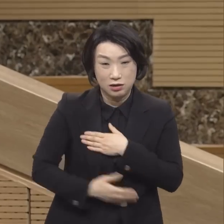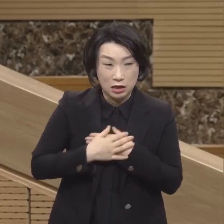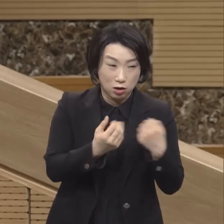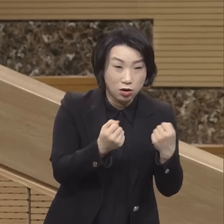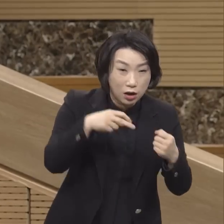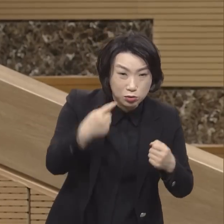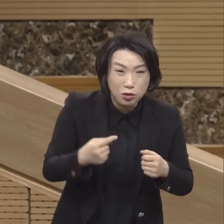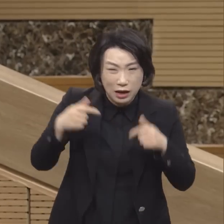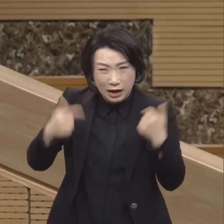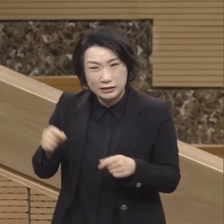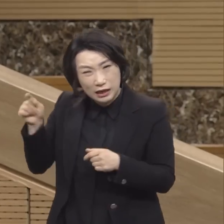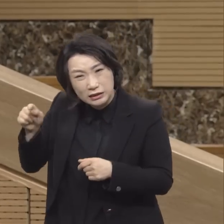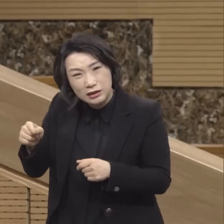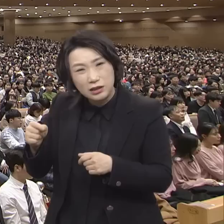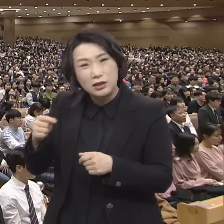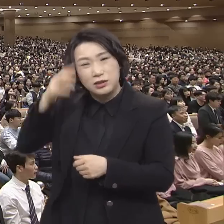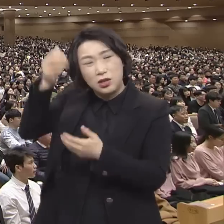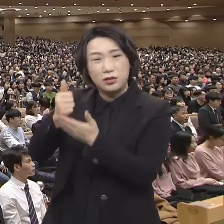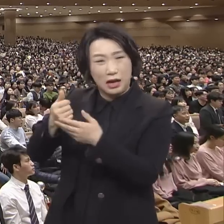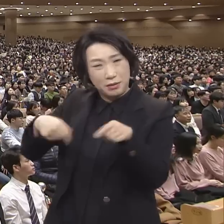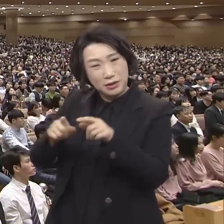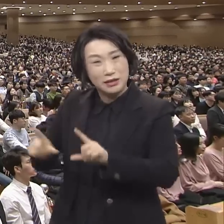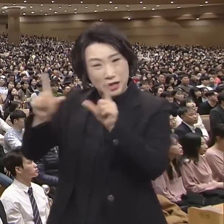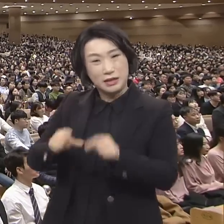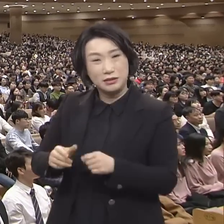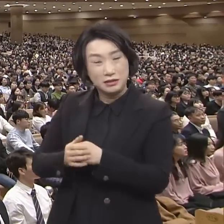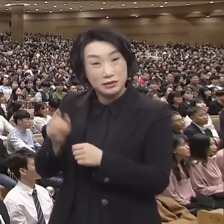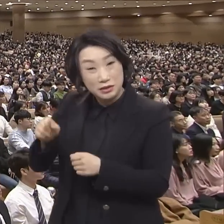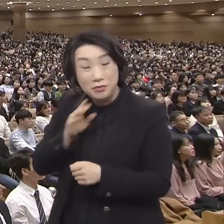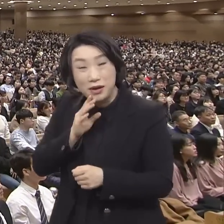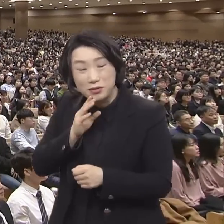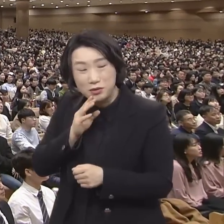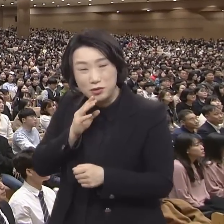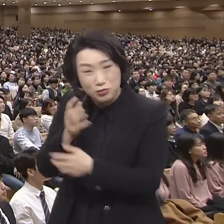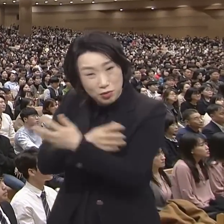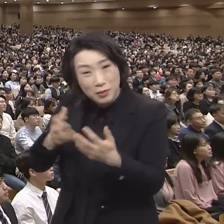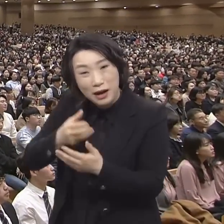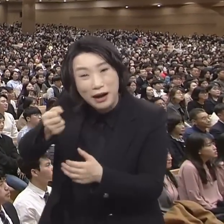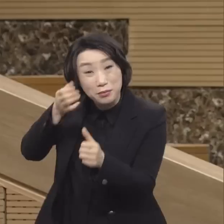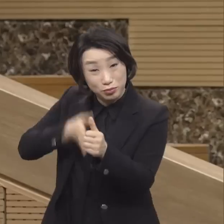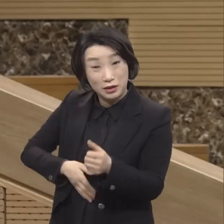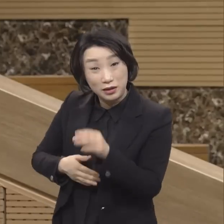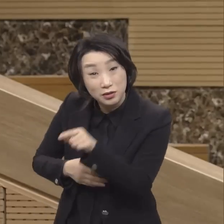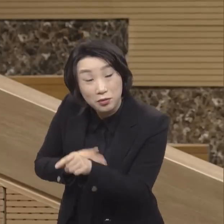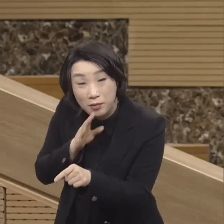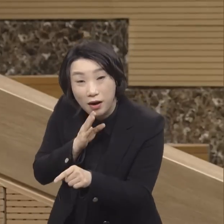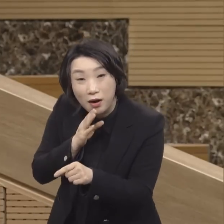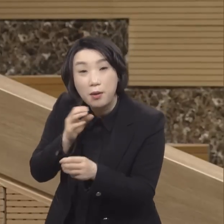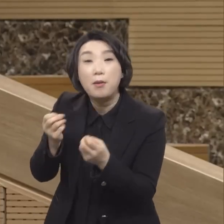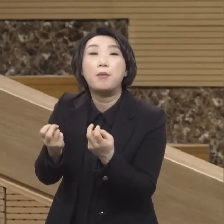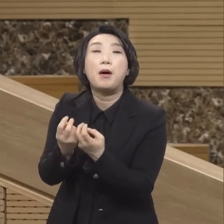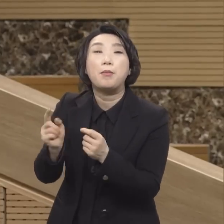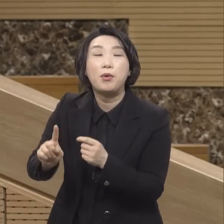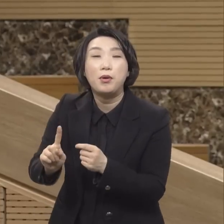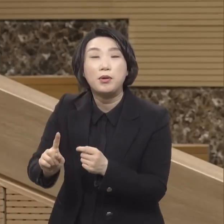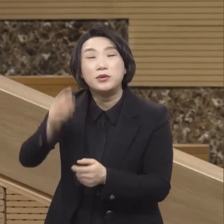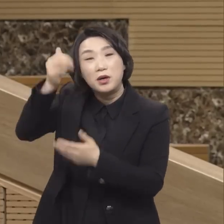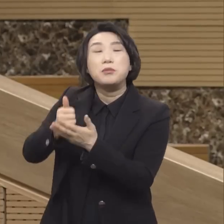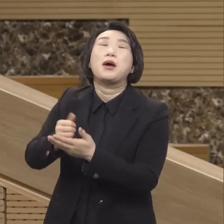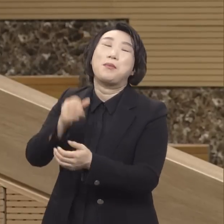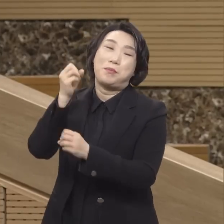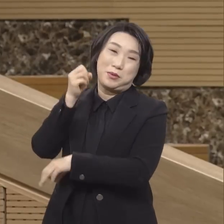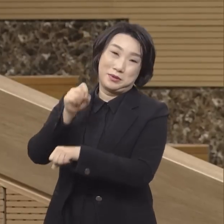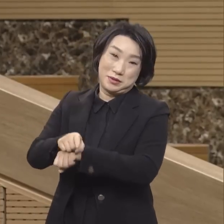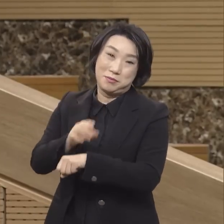항상 샘솟기를 주님의 이름으로 축원합니다. 그 본능이 뭐냐? 성령의 본능이요,